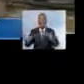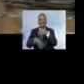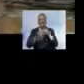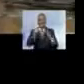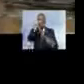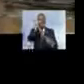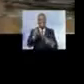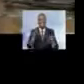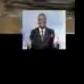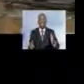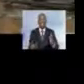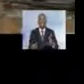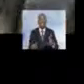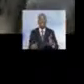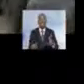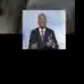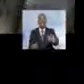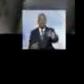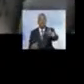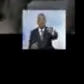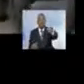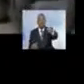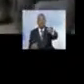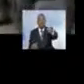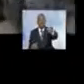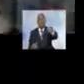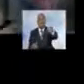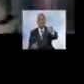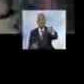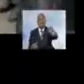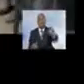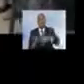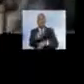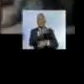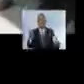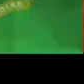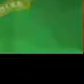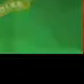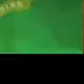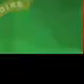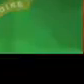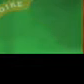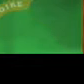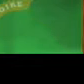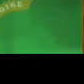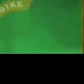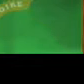par une démonstration de marquage d'armes obsolètes et la destruction d'armes par découpage.